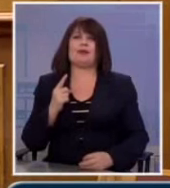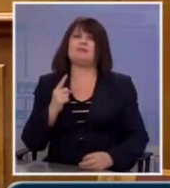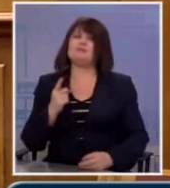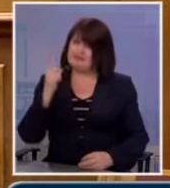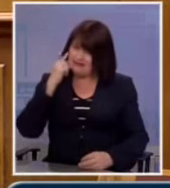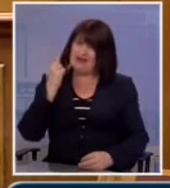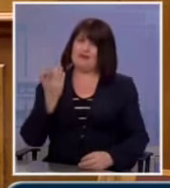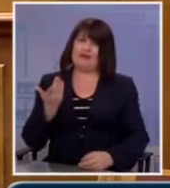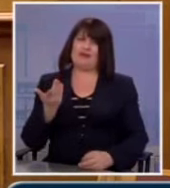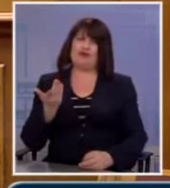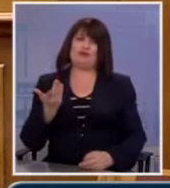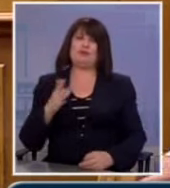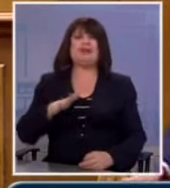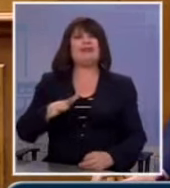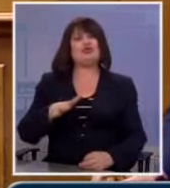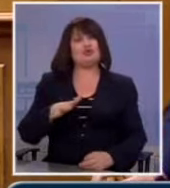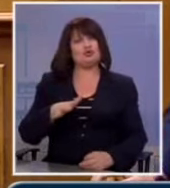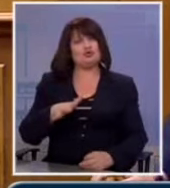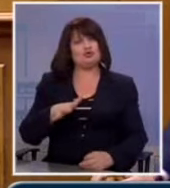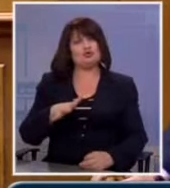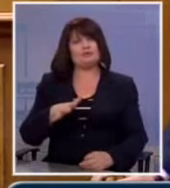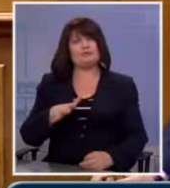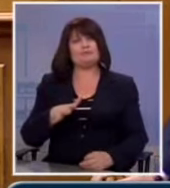κατανοώ ότι ίσως